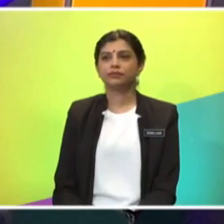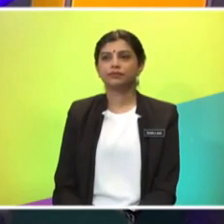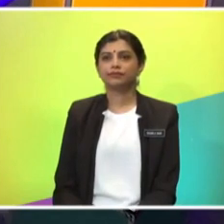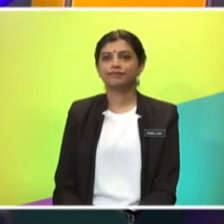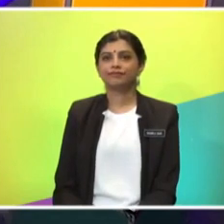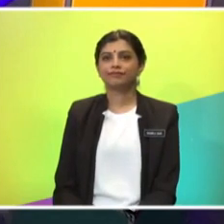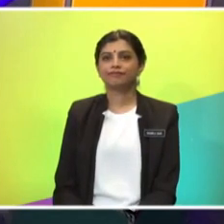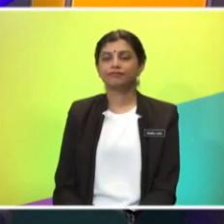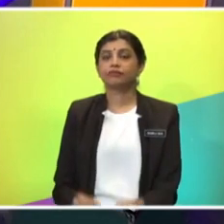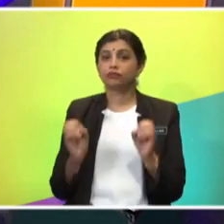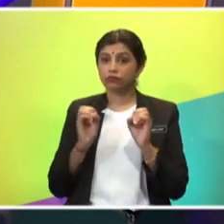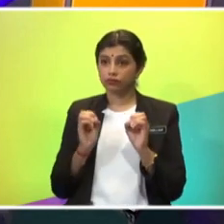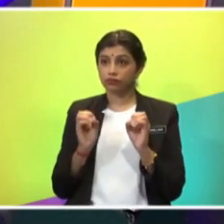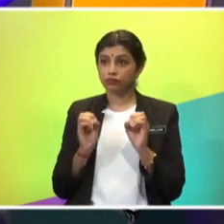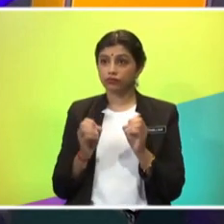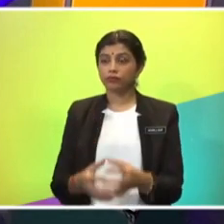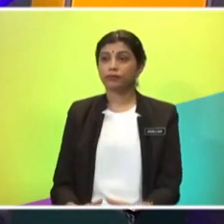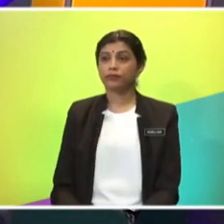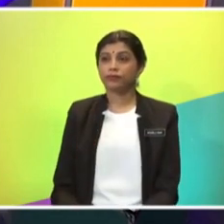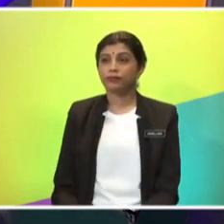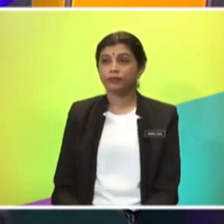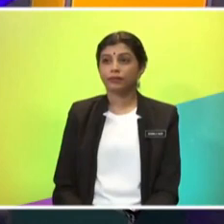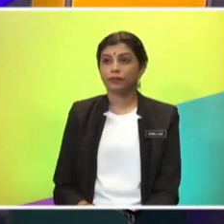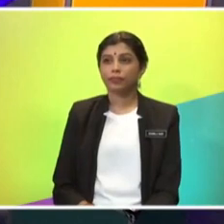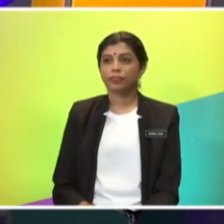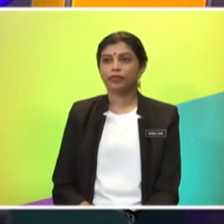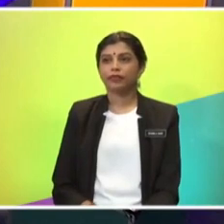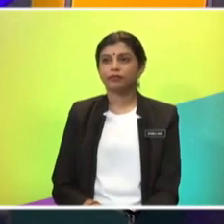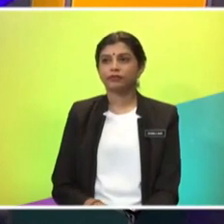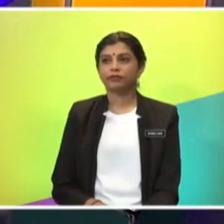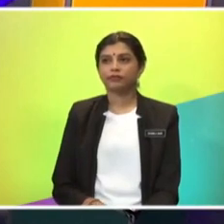Okey. Louis nak jadi apa nanti?